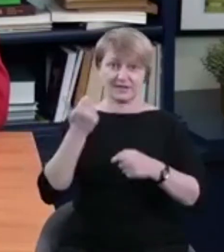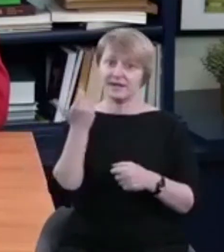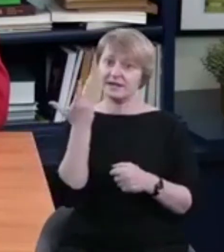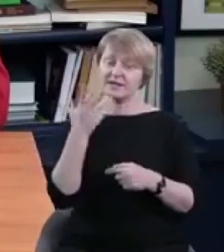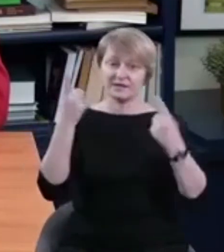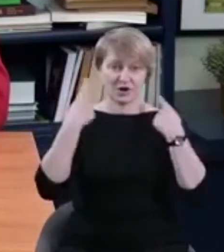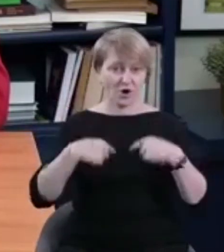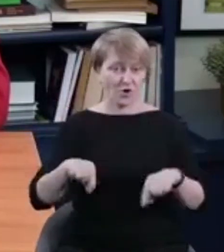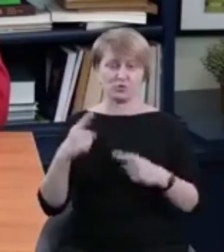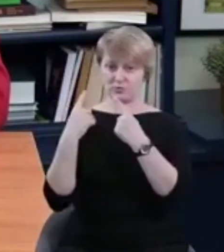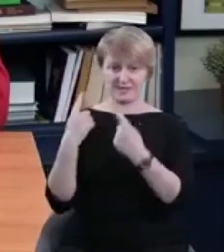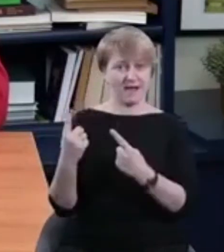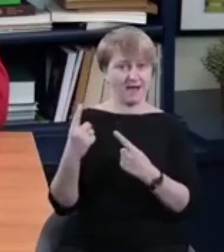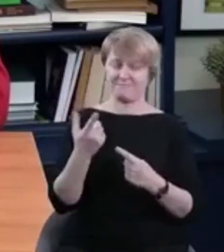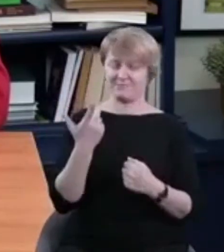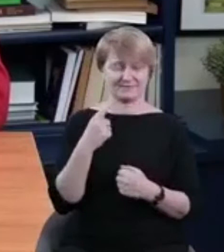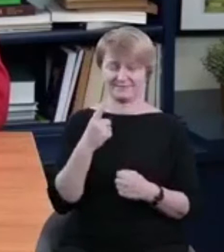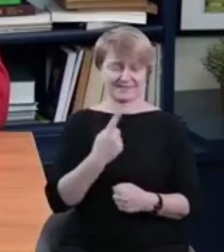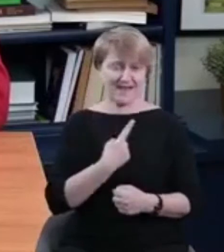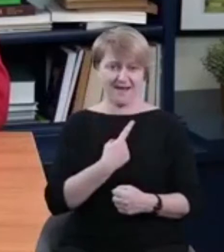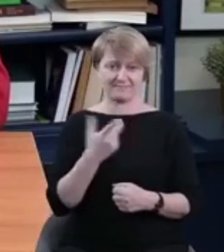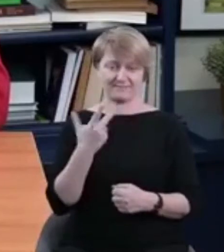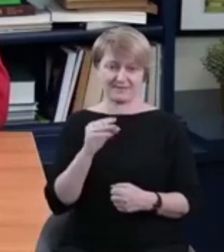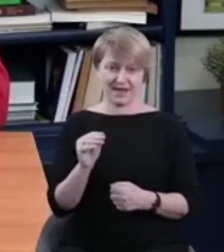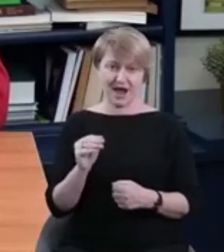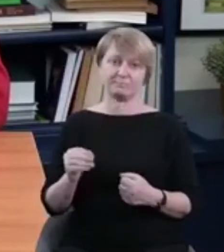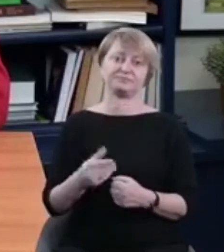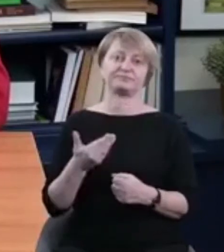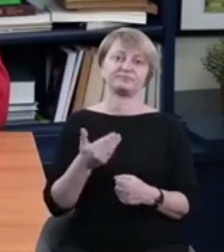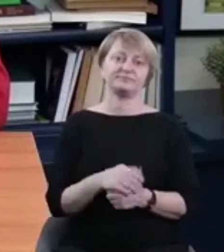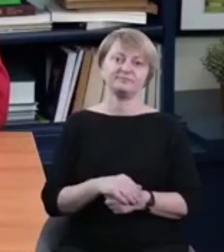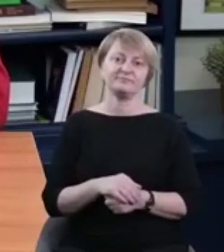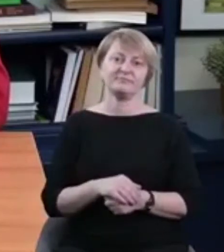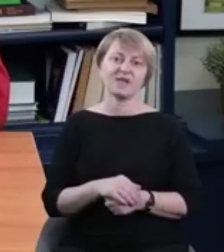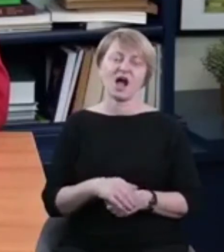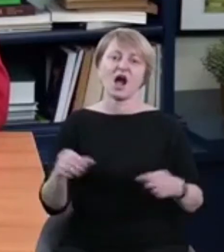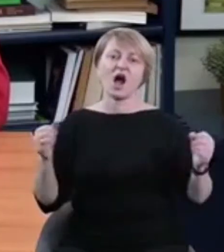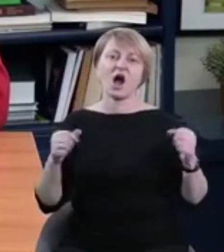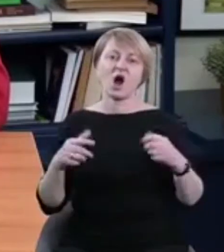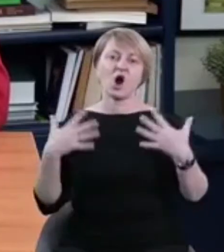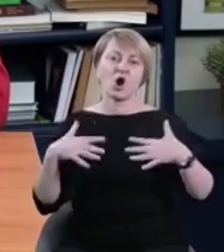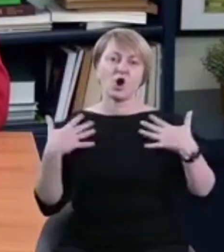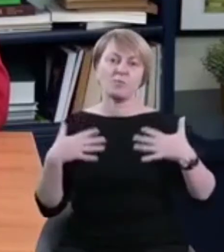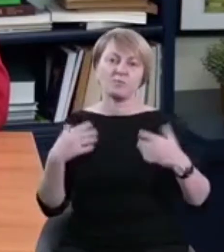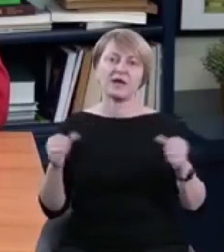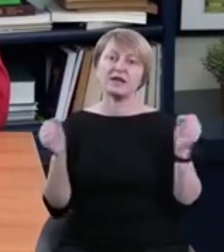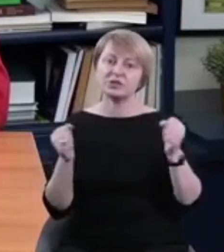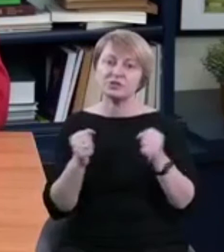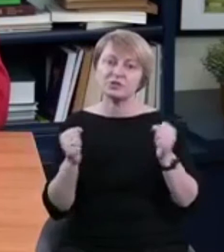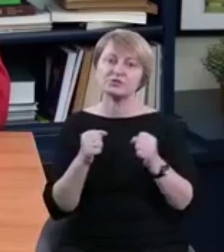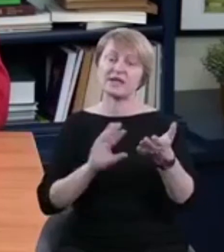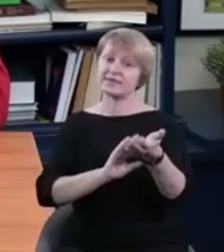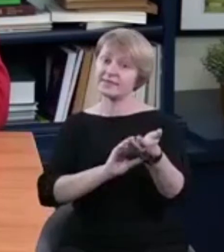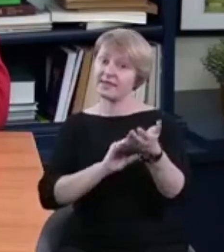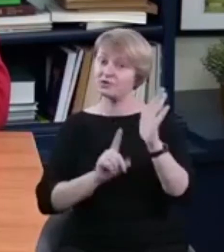nie samemu szczególnie w szczególnie że mocowanie wpływa na takie podniesienie tętna szczególnie dla tych osób które